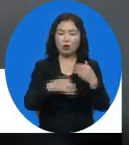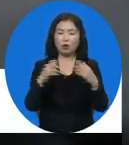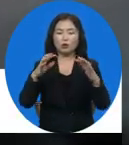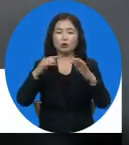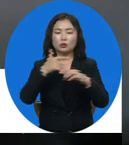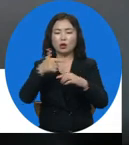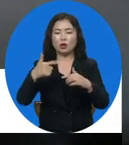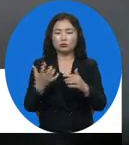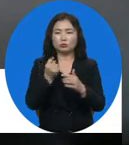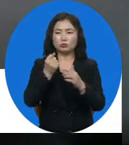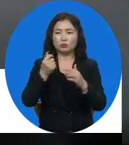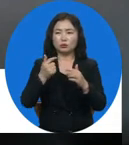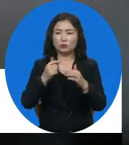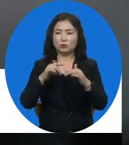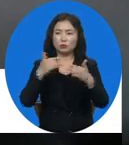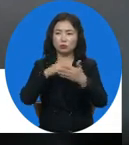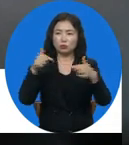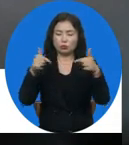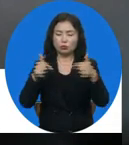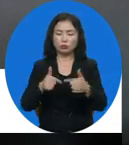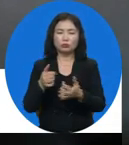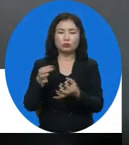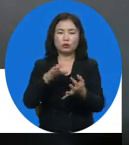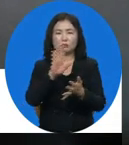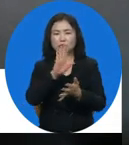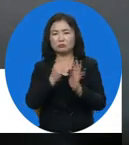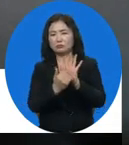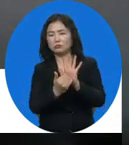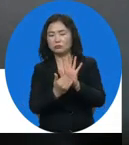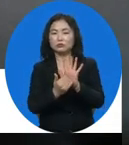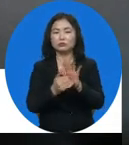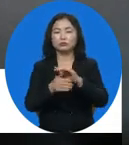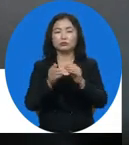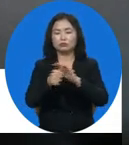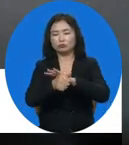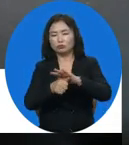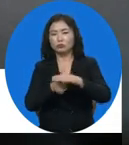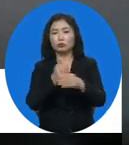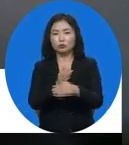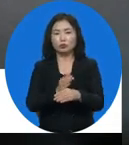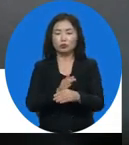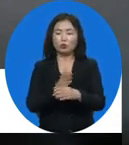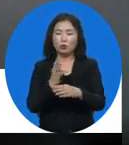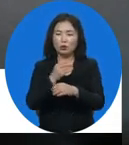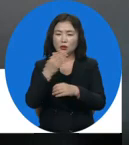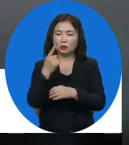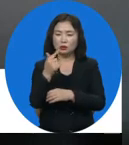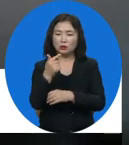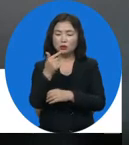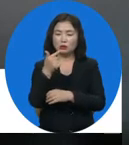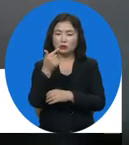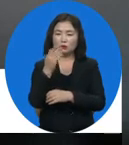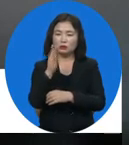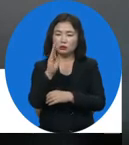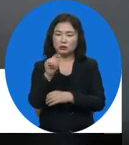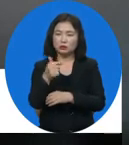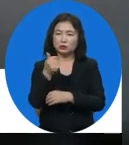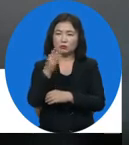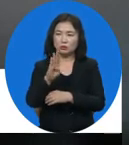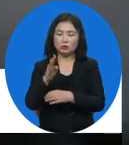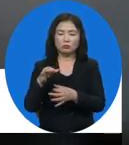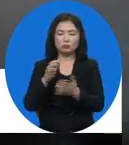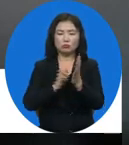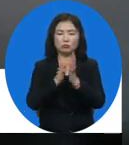인하여 전반적인 투자심리가 많이 위축되어 있습니다 당분간 dgb 금융 주주의 빠른 주가 상승